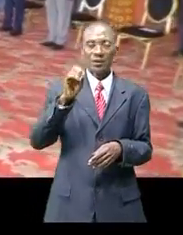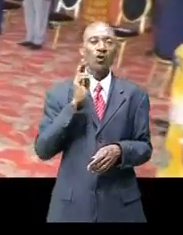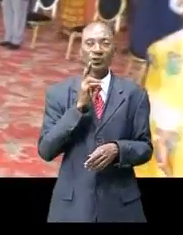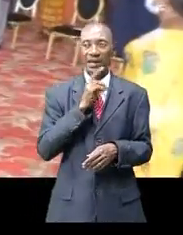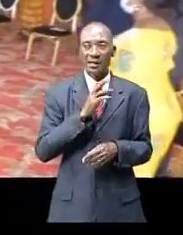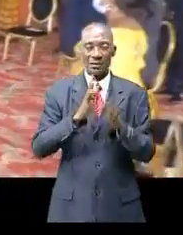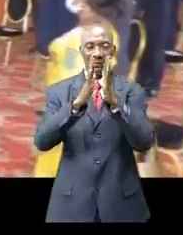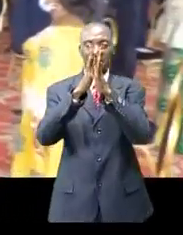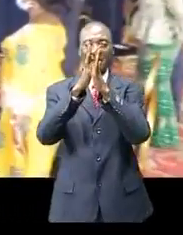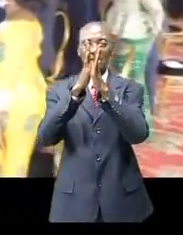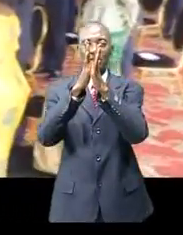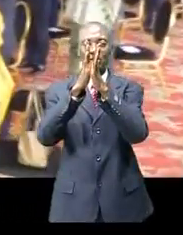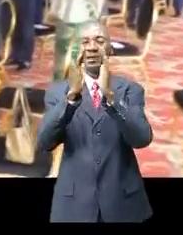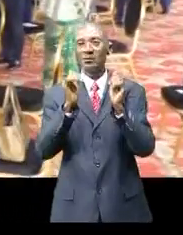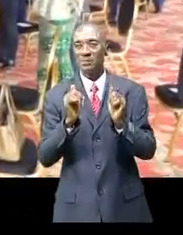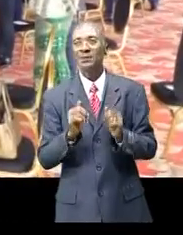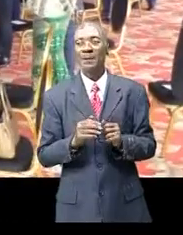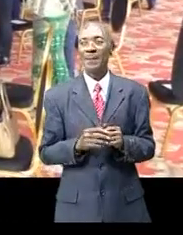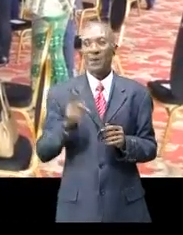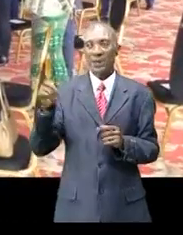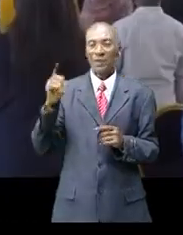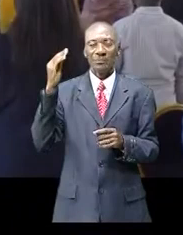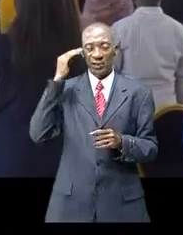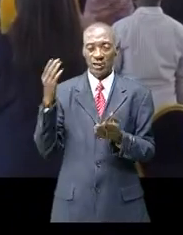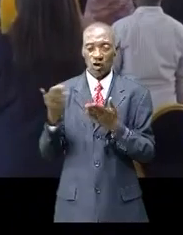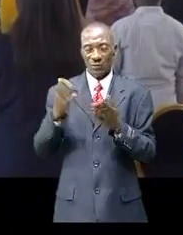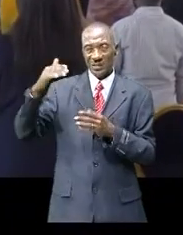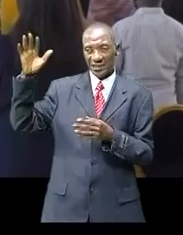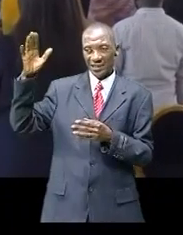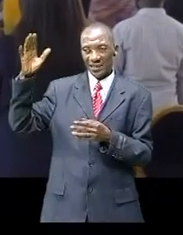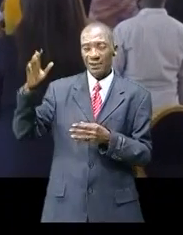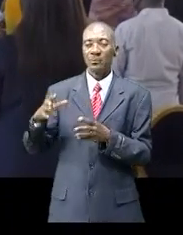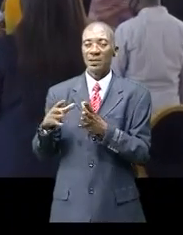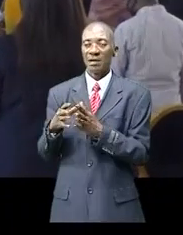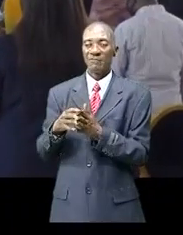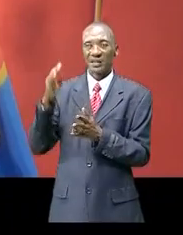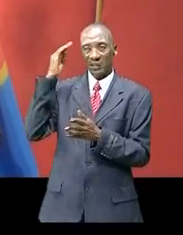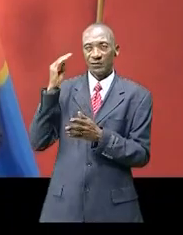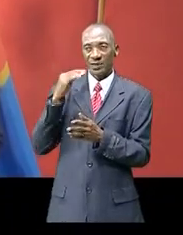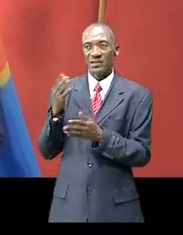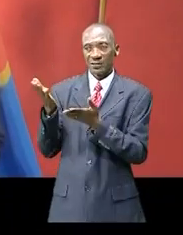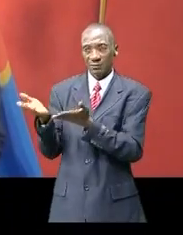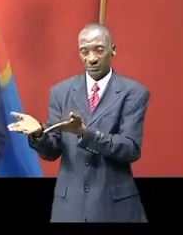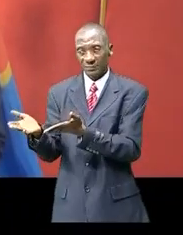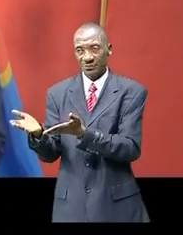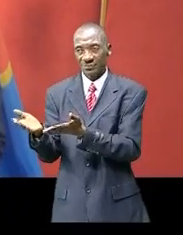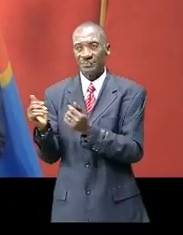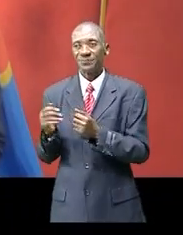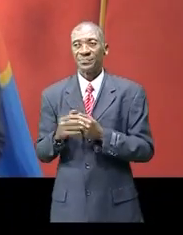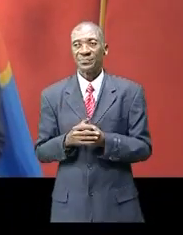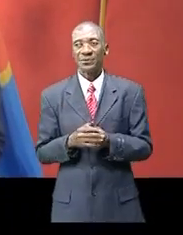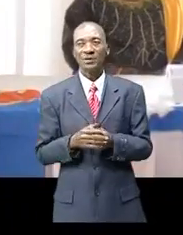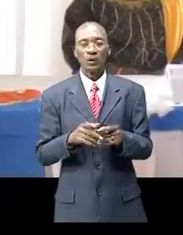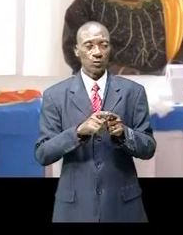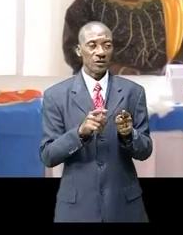entre, d'une part, le ministère du Commerce extérieur, représenté par le ministre des tutelles, Jean-Lucien Boussa Tongwa, et